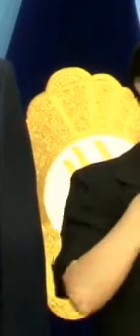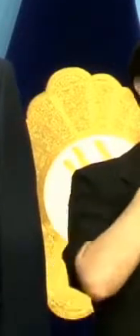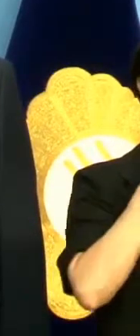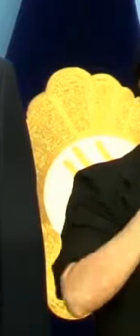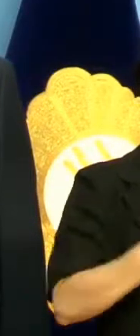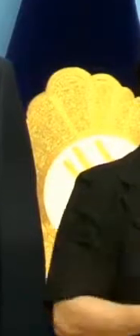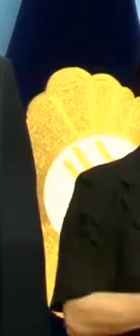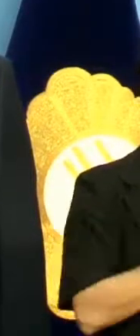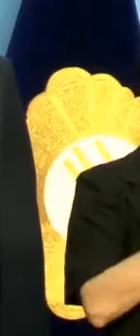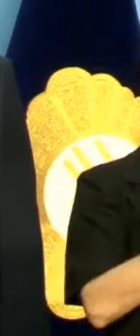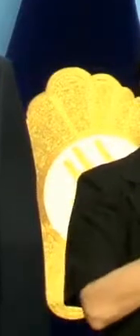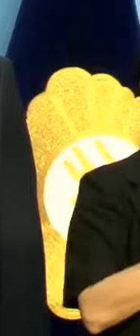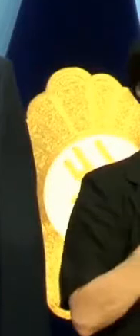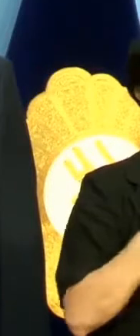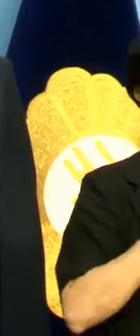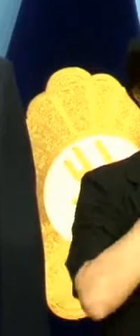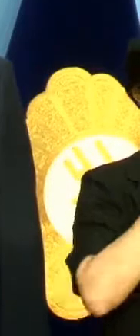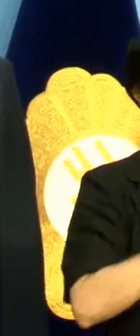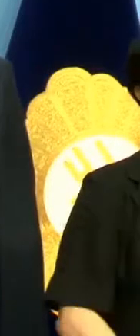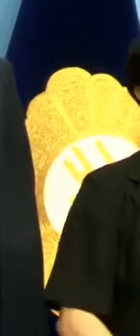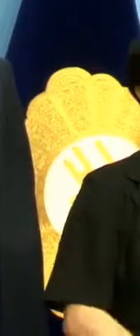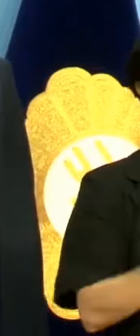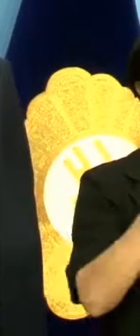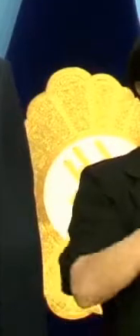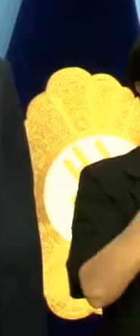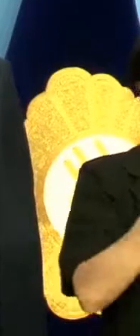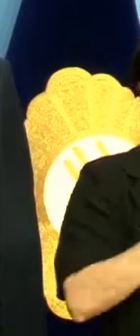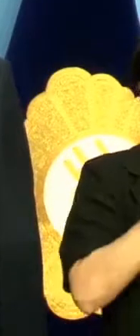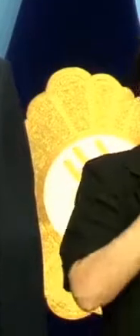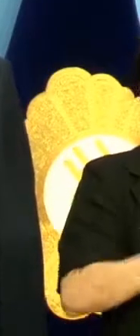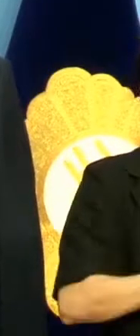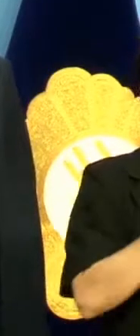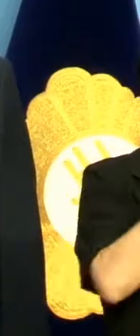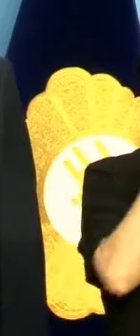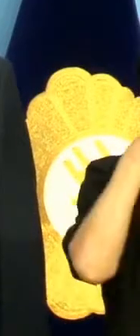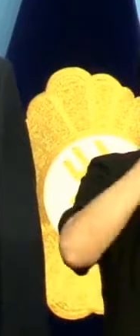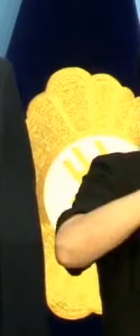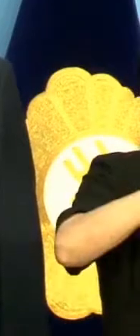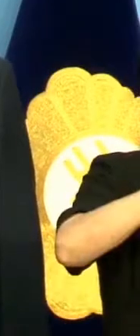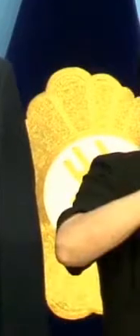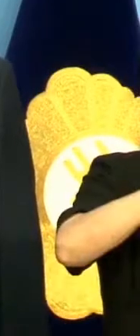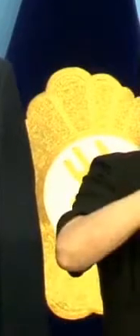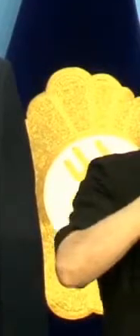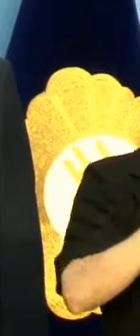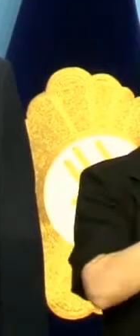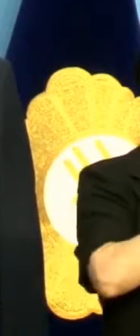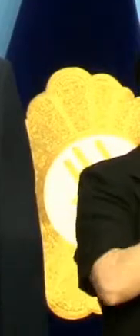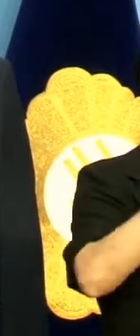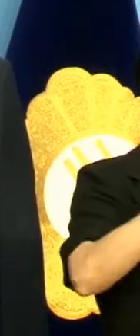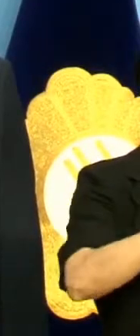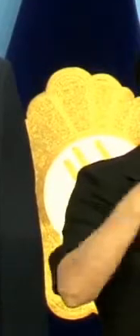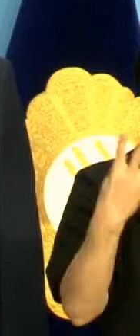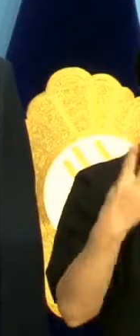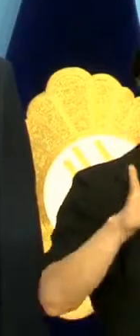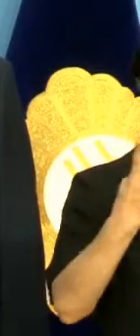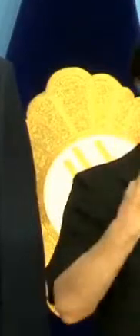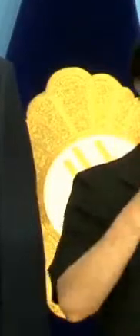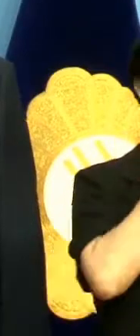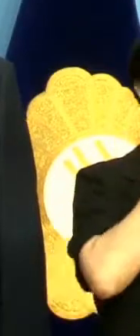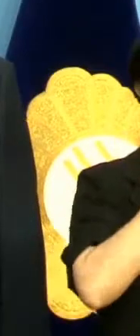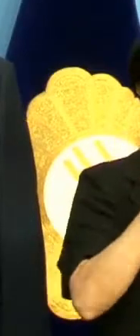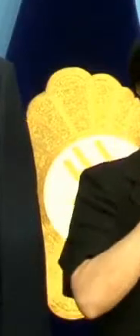부분입니다 80억 차 영식 담보 제공할 때 1주당 10,400 원 으로 평가할 수